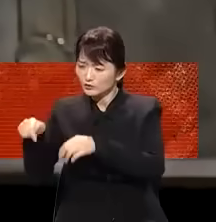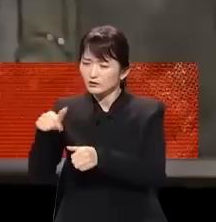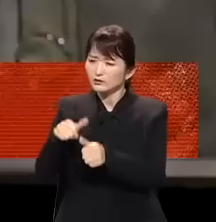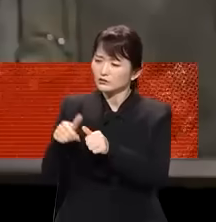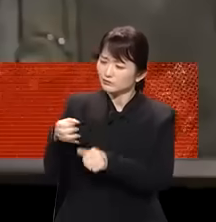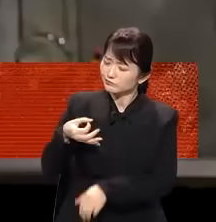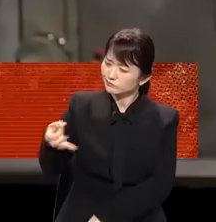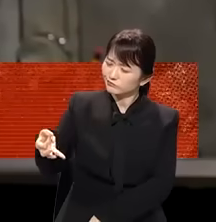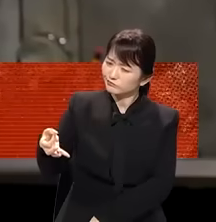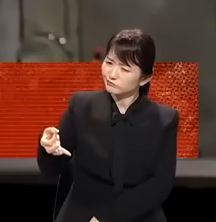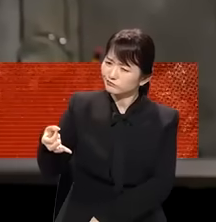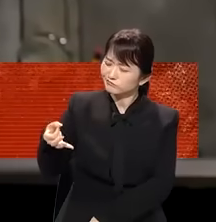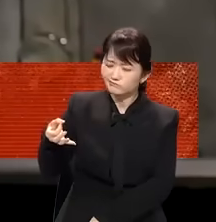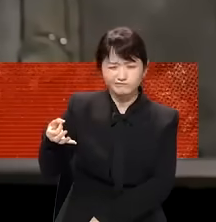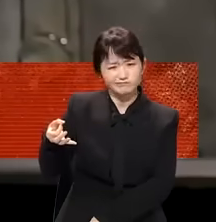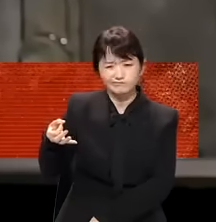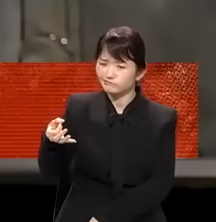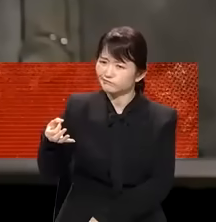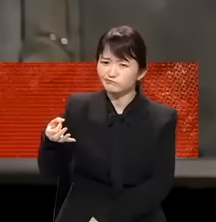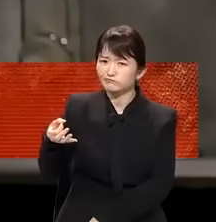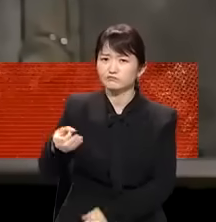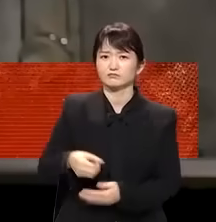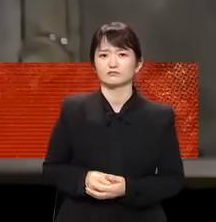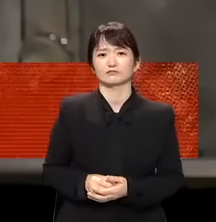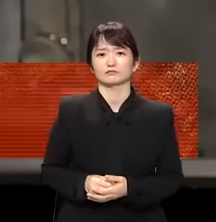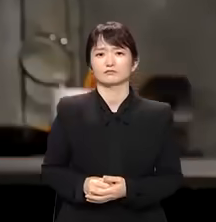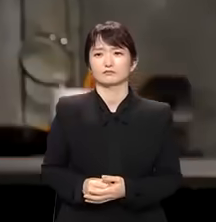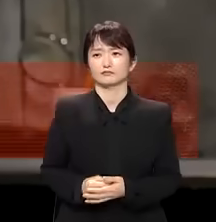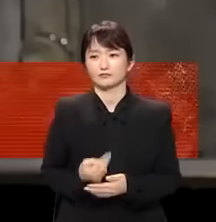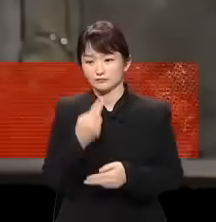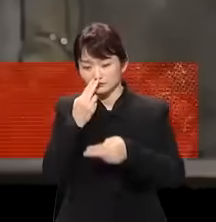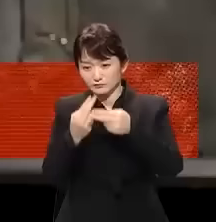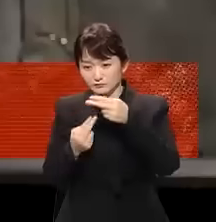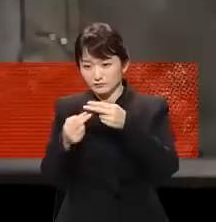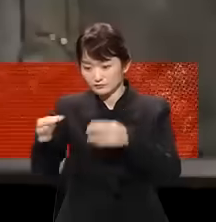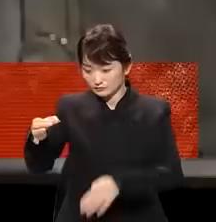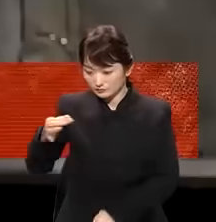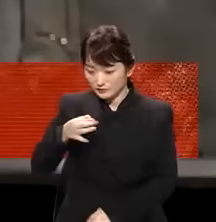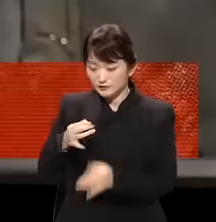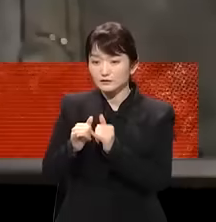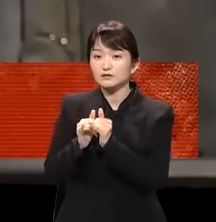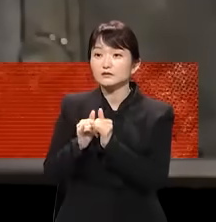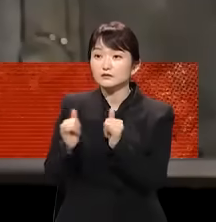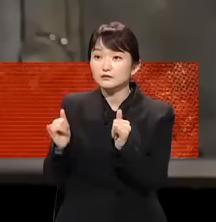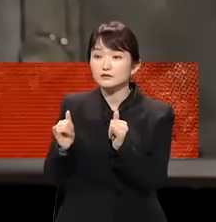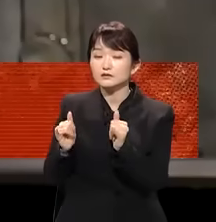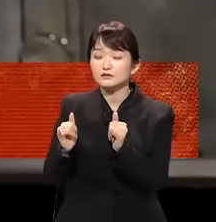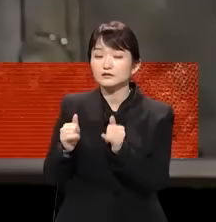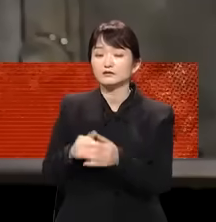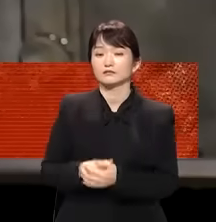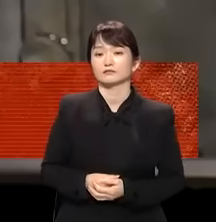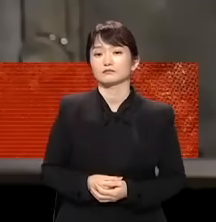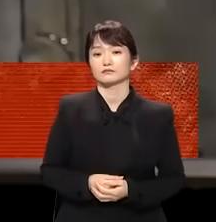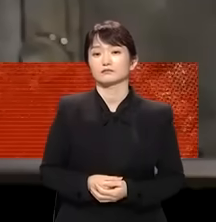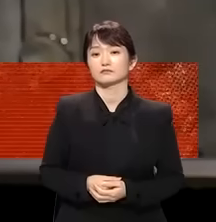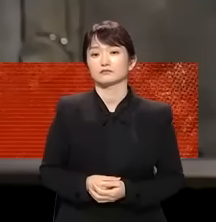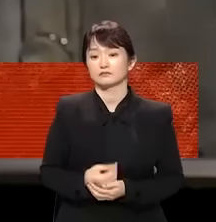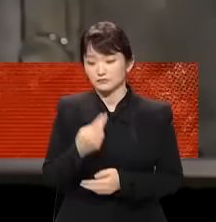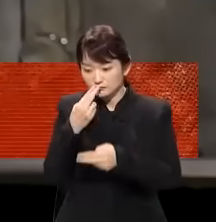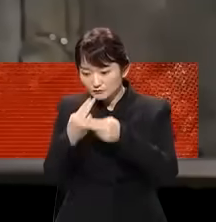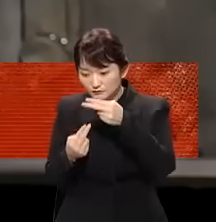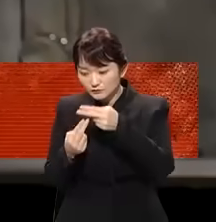사실 좀 의문스럽고 보험 수익자 보험을 받는 사람 보험을 받는 사람을 보험 수익자라고 하는데 보험